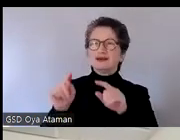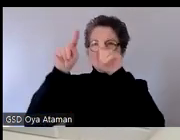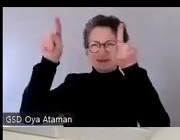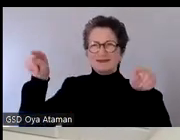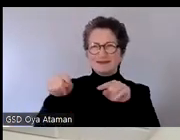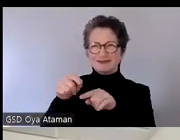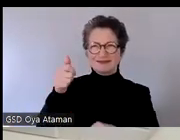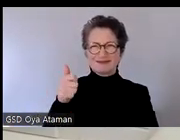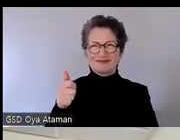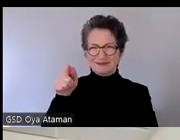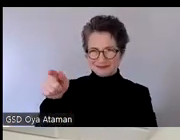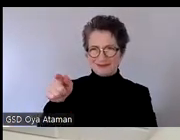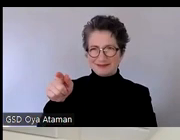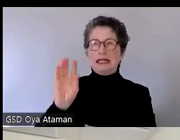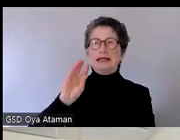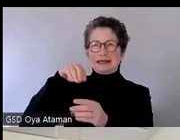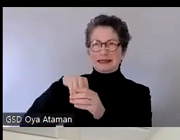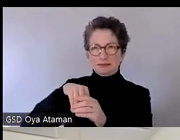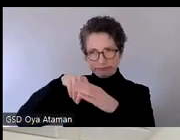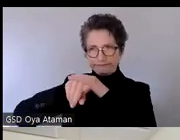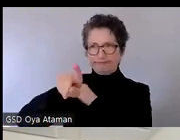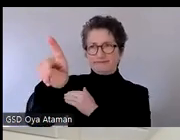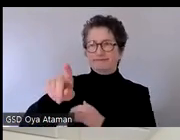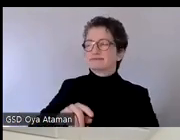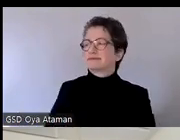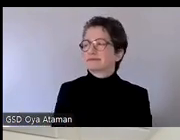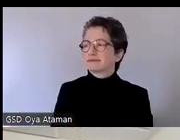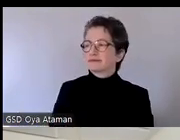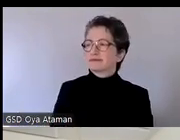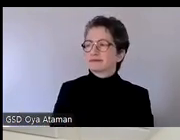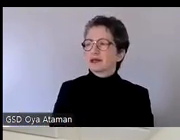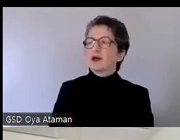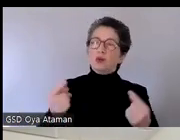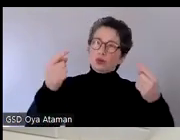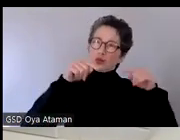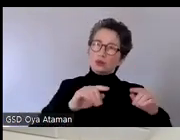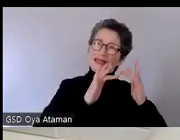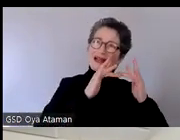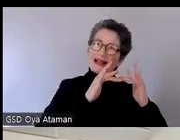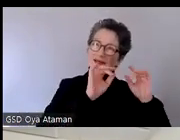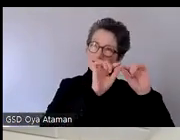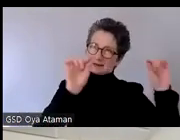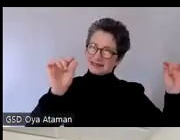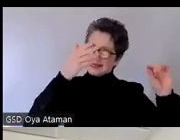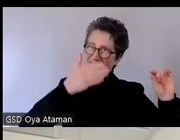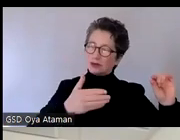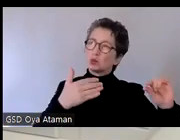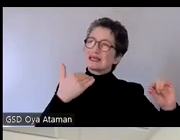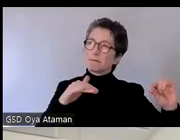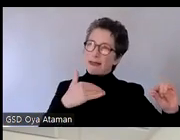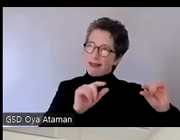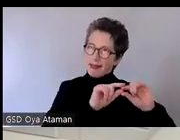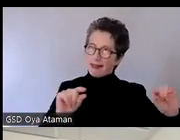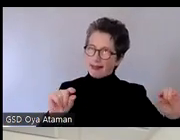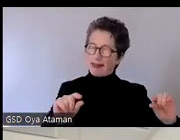die Webadresse vom Accessible EU Zentrum, als auch die E-Mail-Adresse. Wenn Sie Fragen haben, speziell können